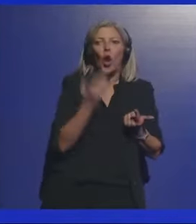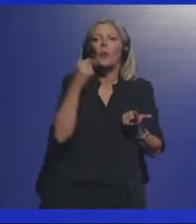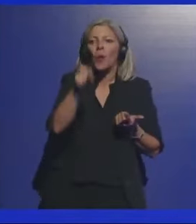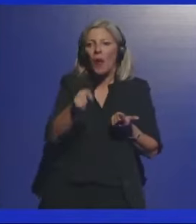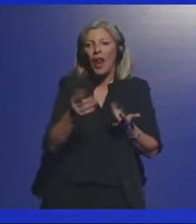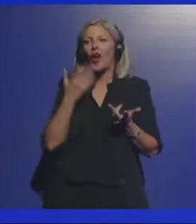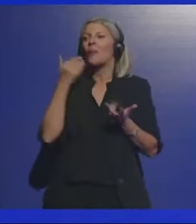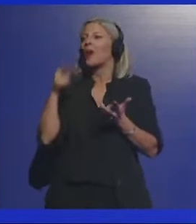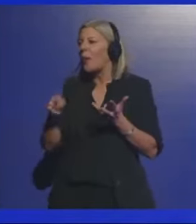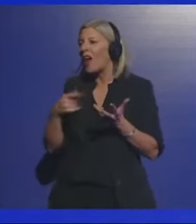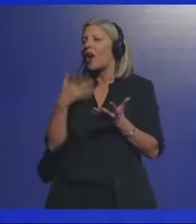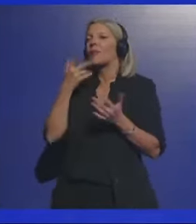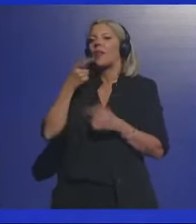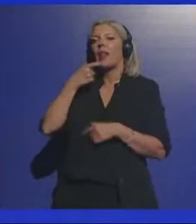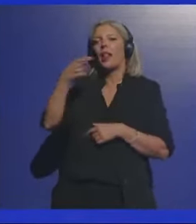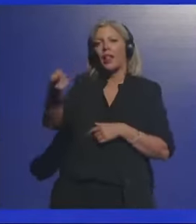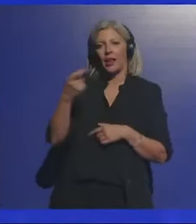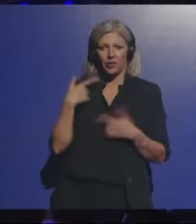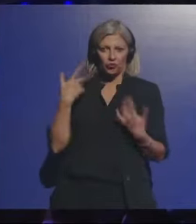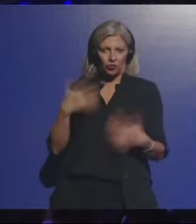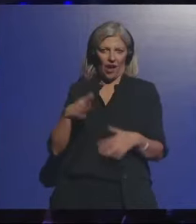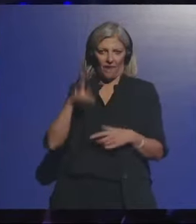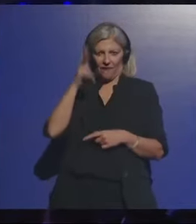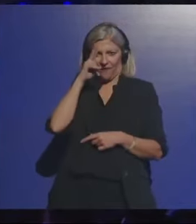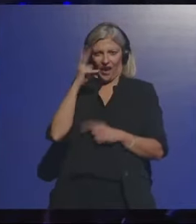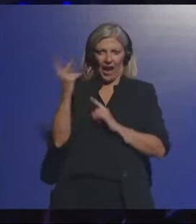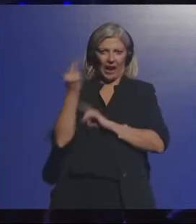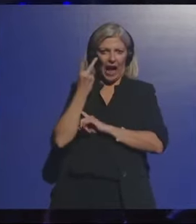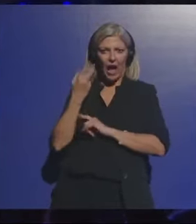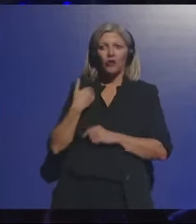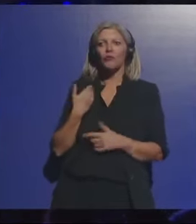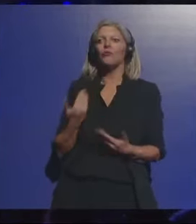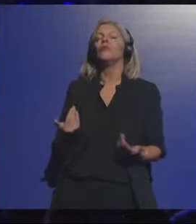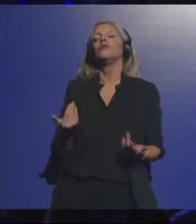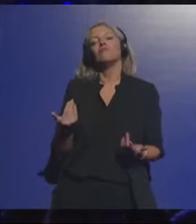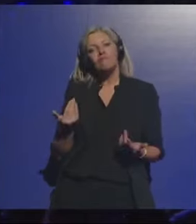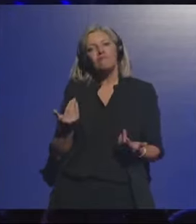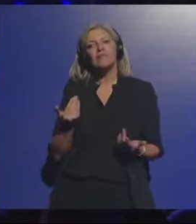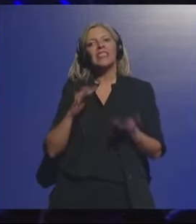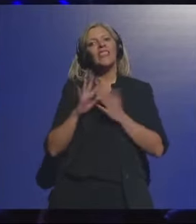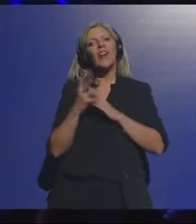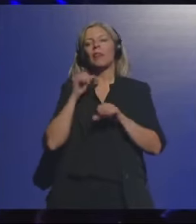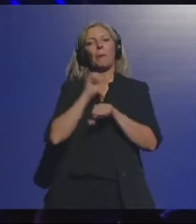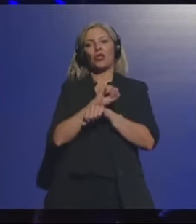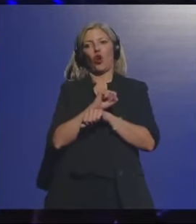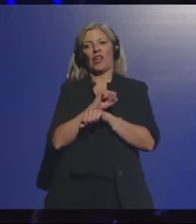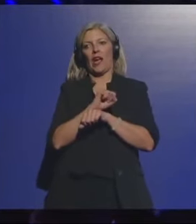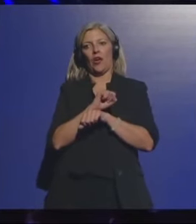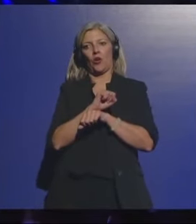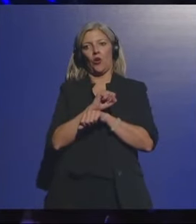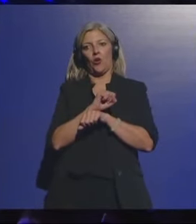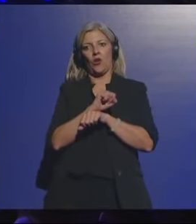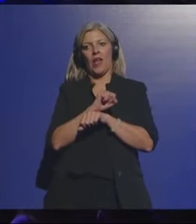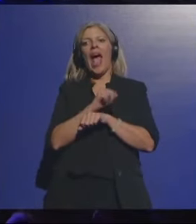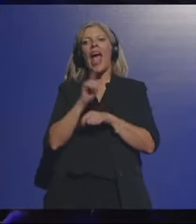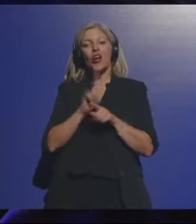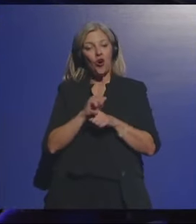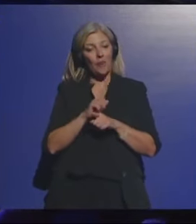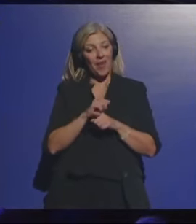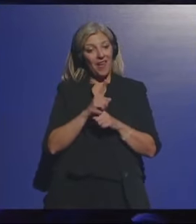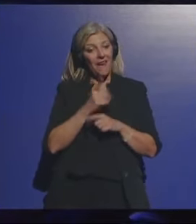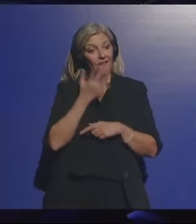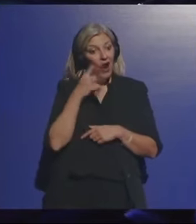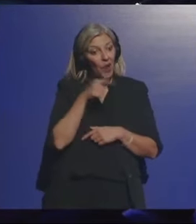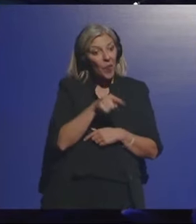noi e a quel punto e a quel punto diventiamo Prigionieri di un orizzonte che ci viene sistematicamente spostato abbiamo un